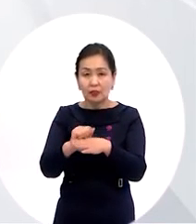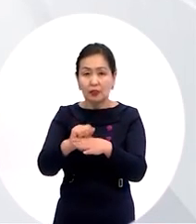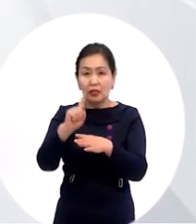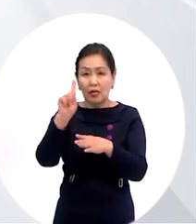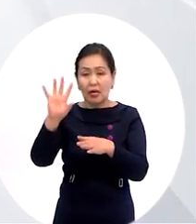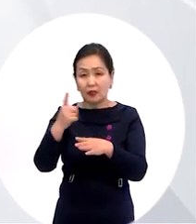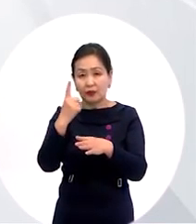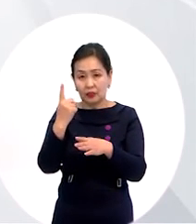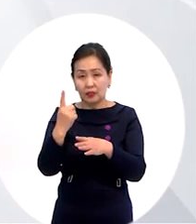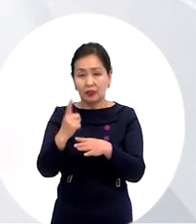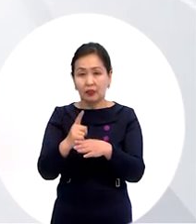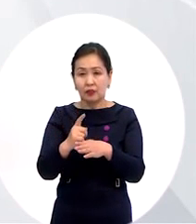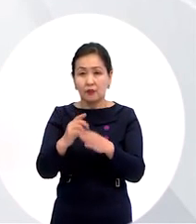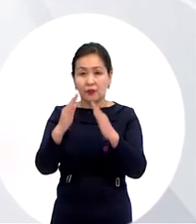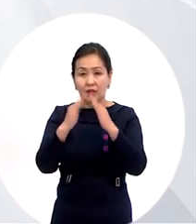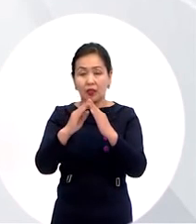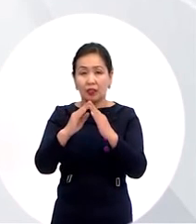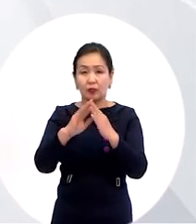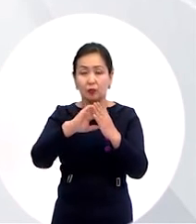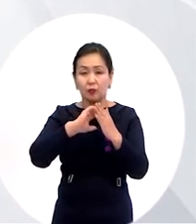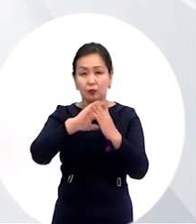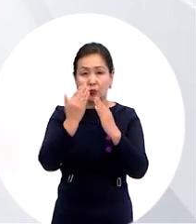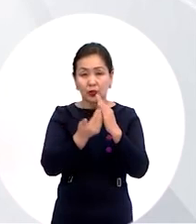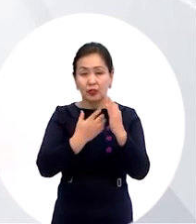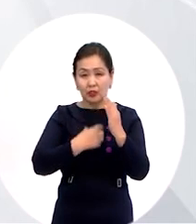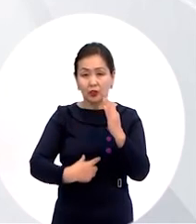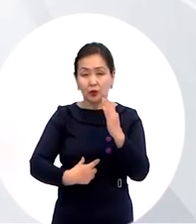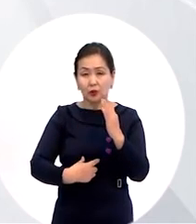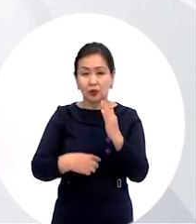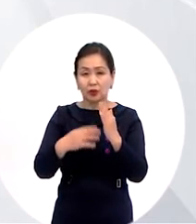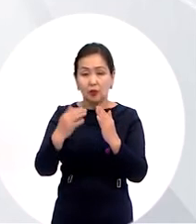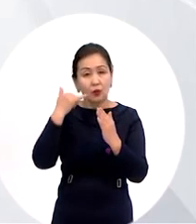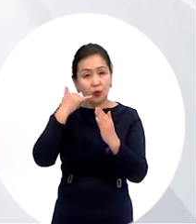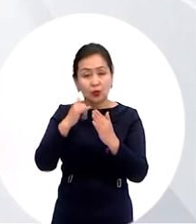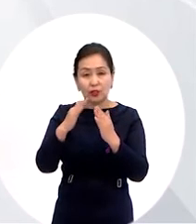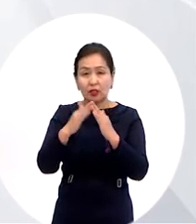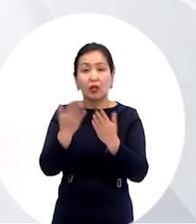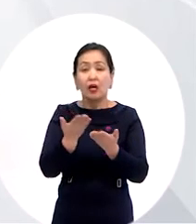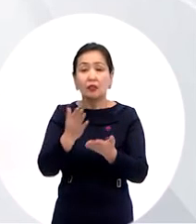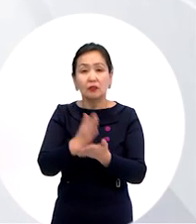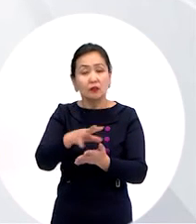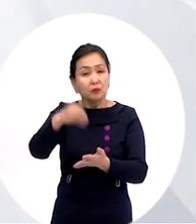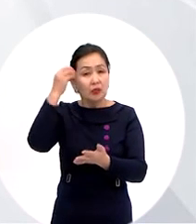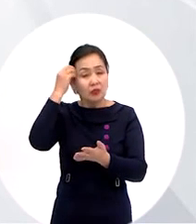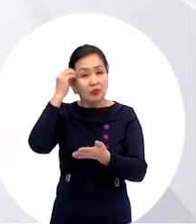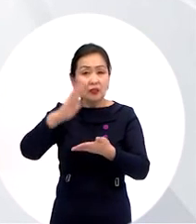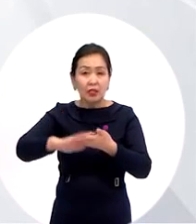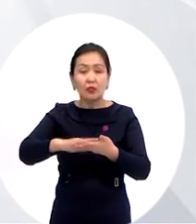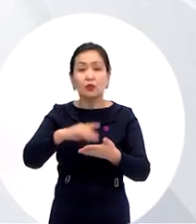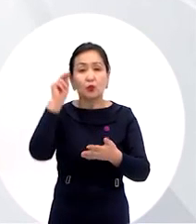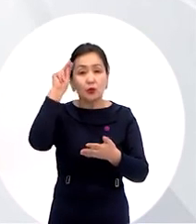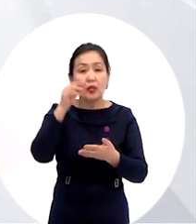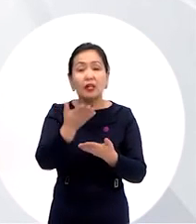дасгал 11. Гэр бүлийн гишүүдийн утас гэрийн хаягаа цээжилж